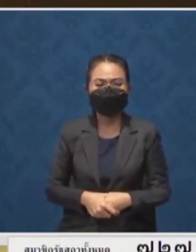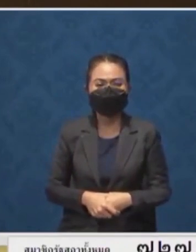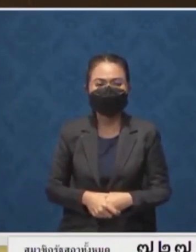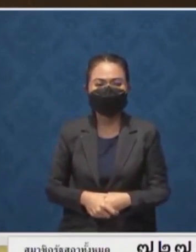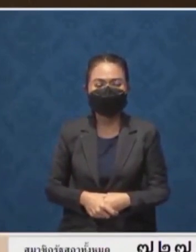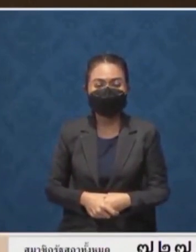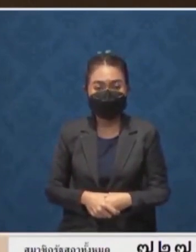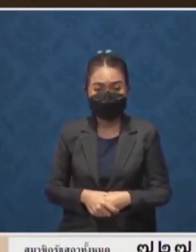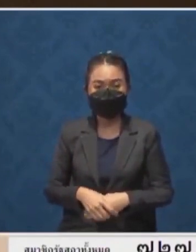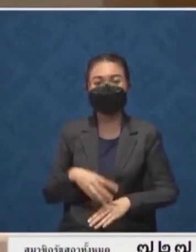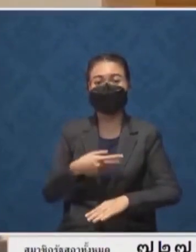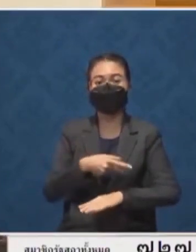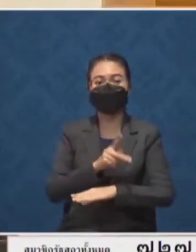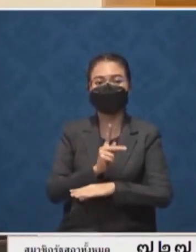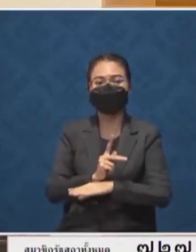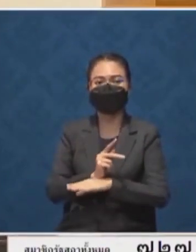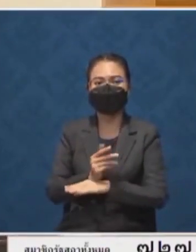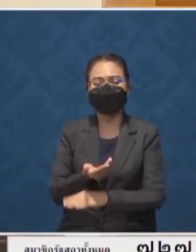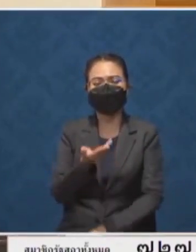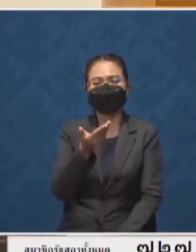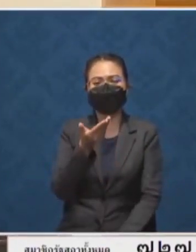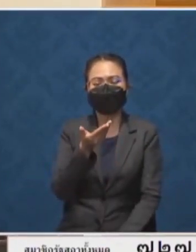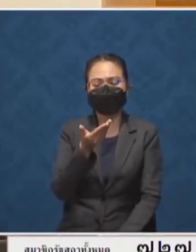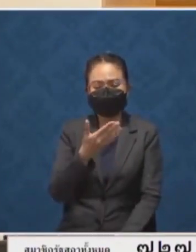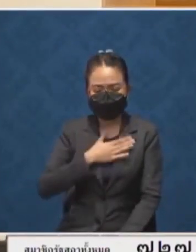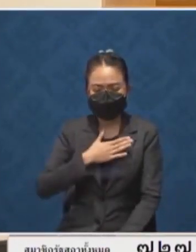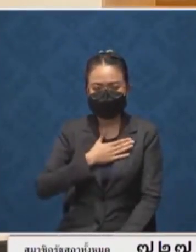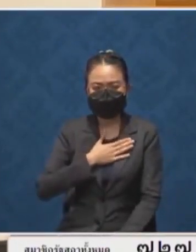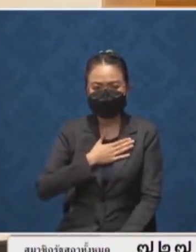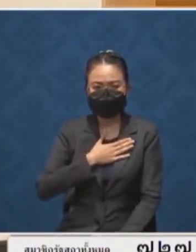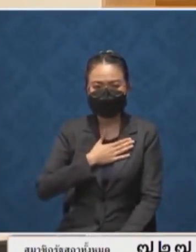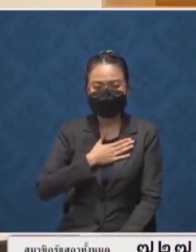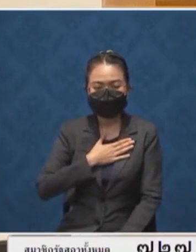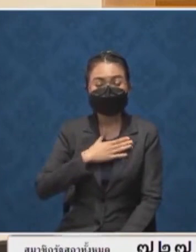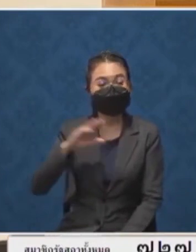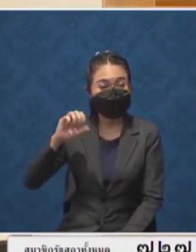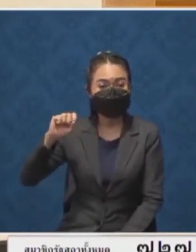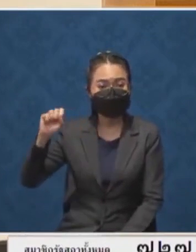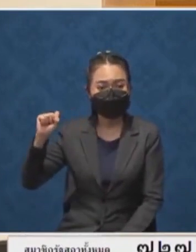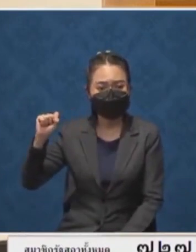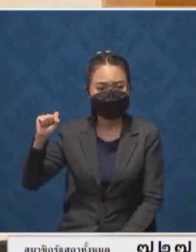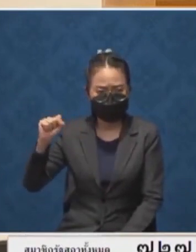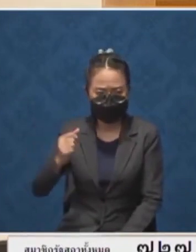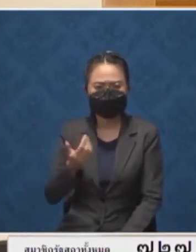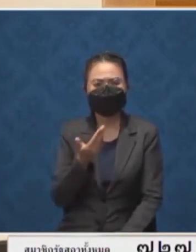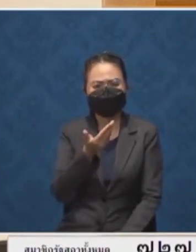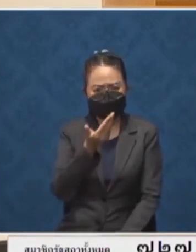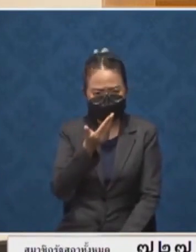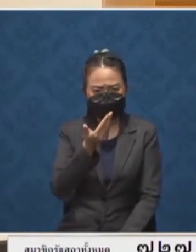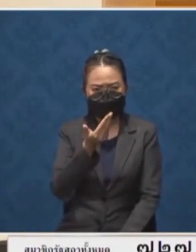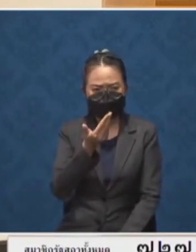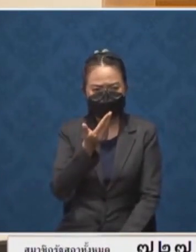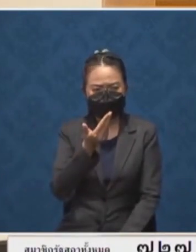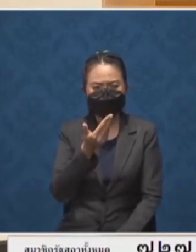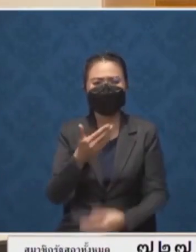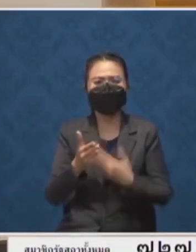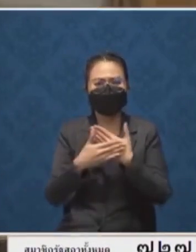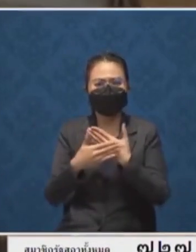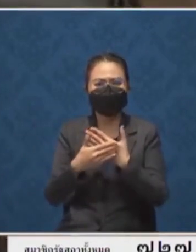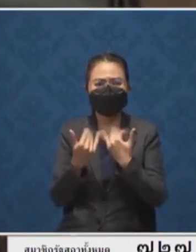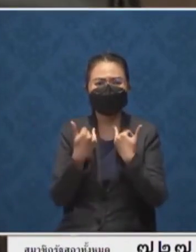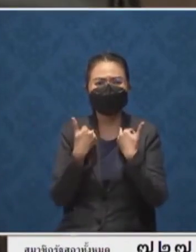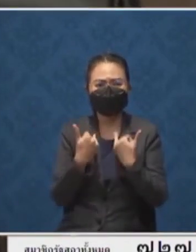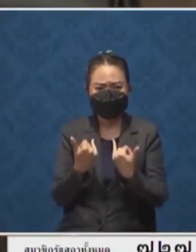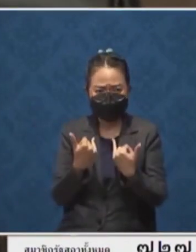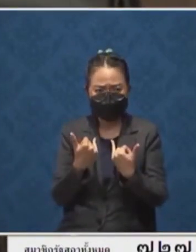ท่านประธานฮะท่านผมคารมพลพลกลางสมาชิกรัฐสภาแล้วควรท่านประธานนิดนึงครับให้ท่านประธานย้ำขณะนี้อยู่ระหว่างการ